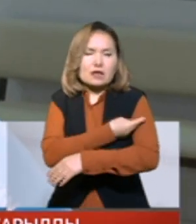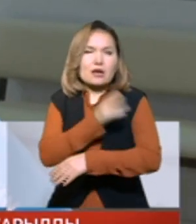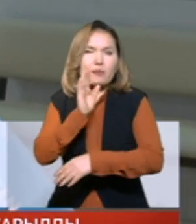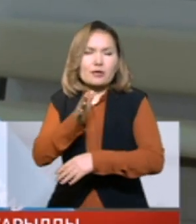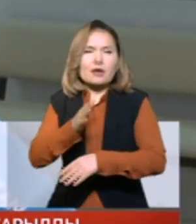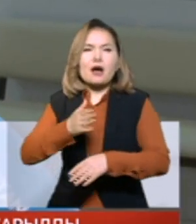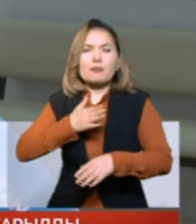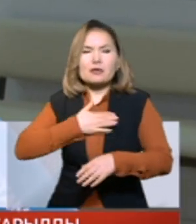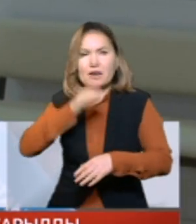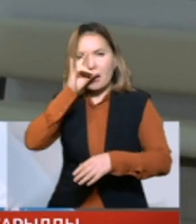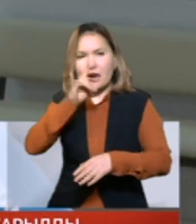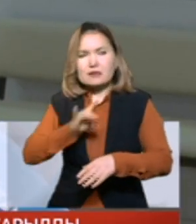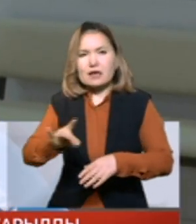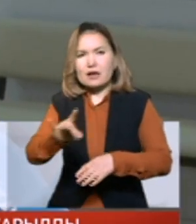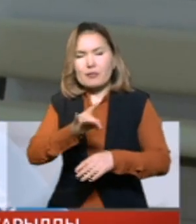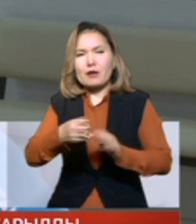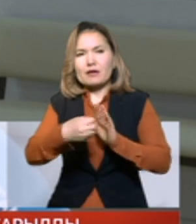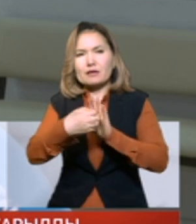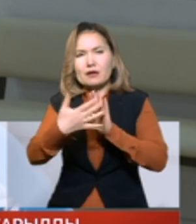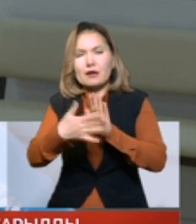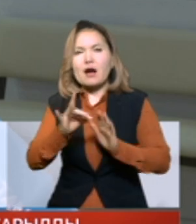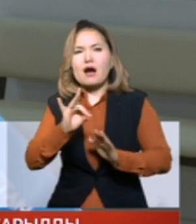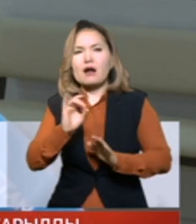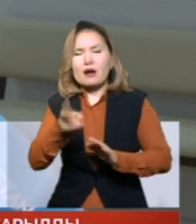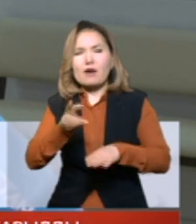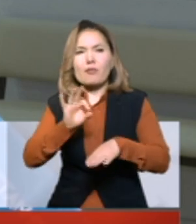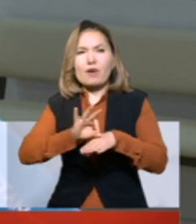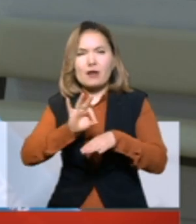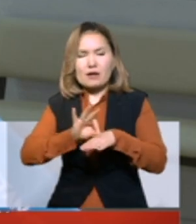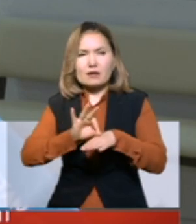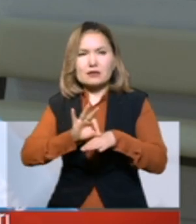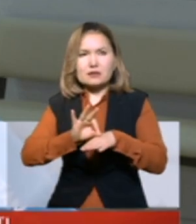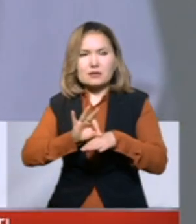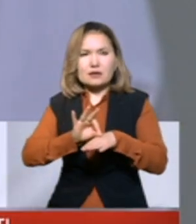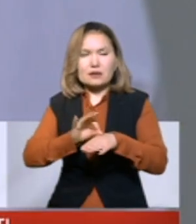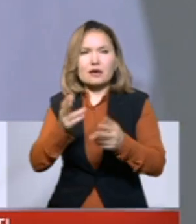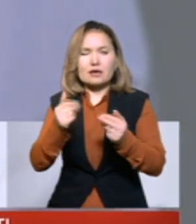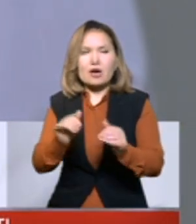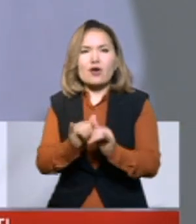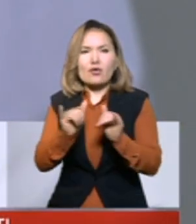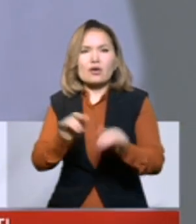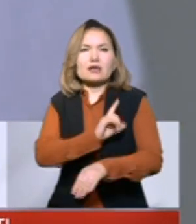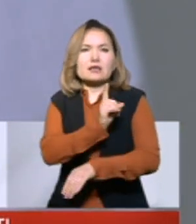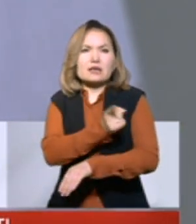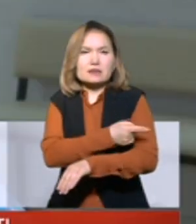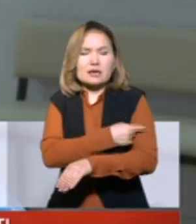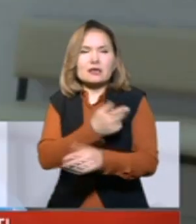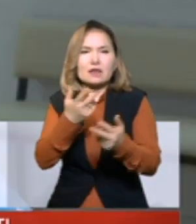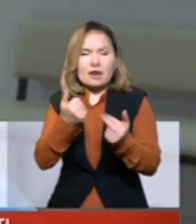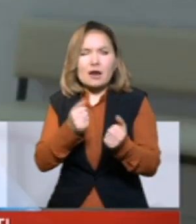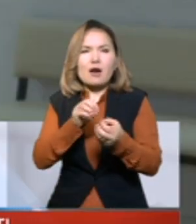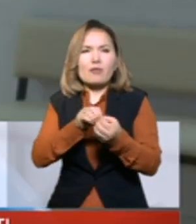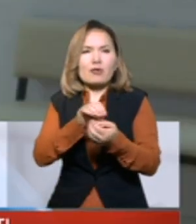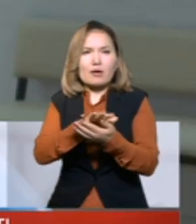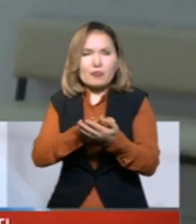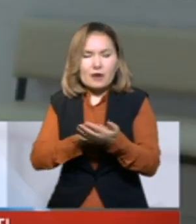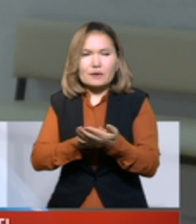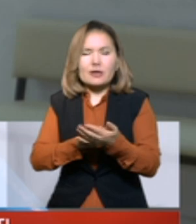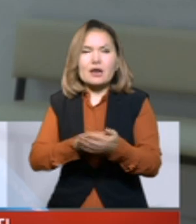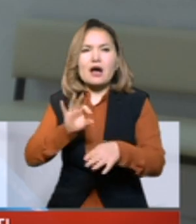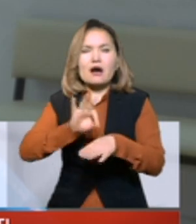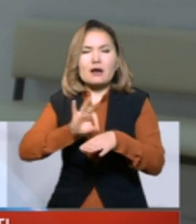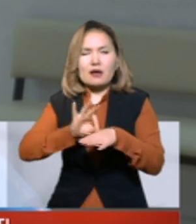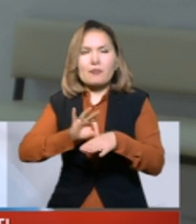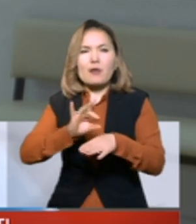обыры біздің елде қазір әлі көп кездеседі. Біздің елде жатыр мойны